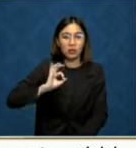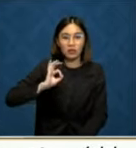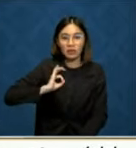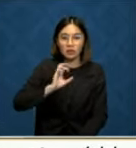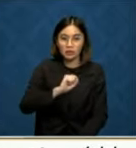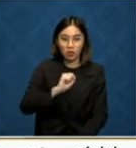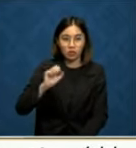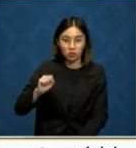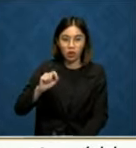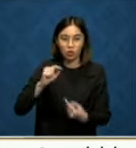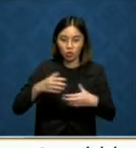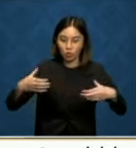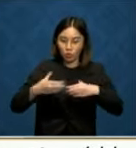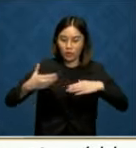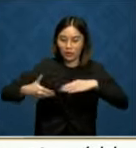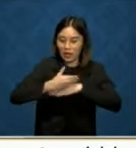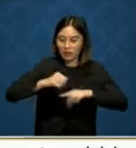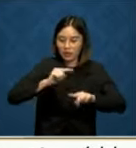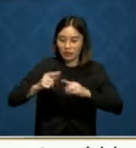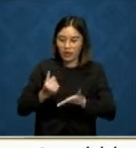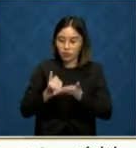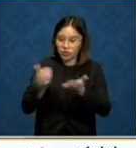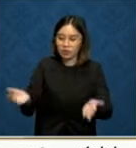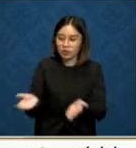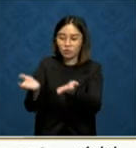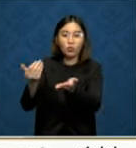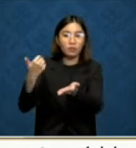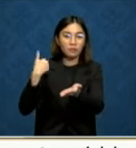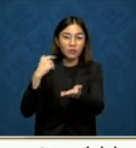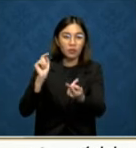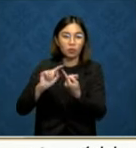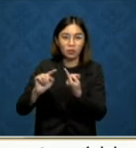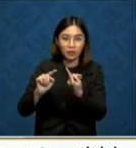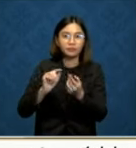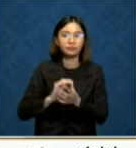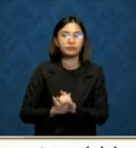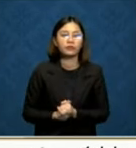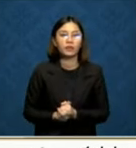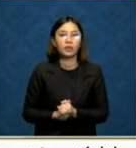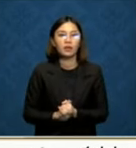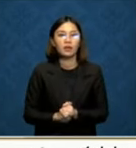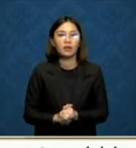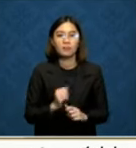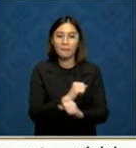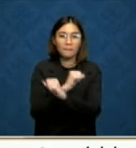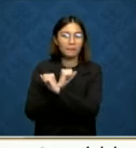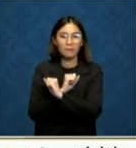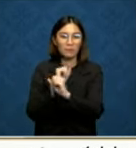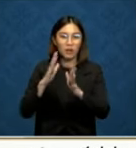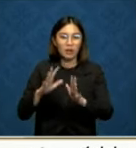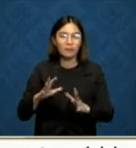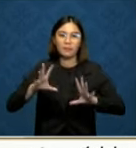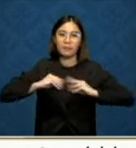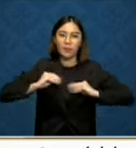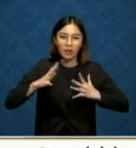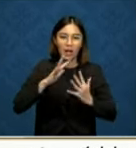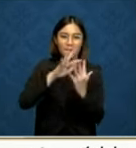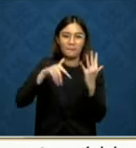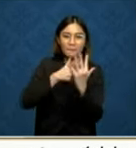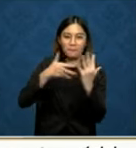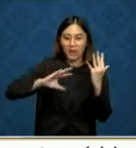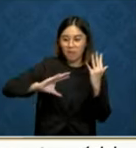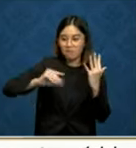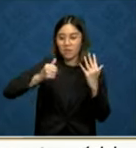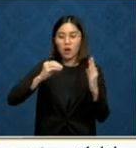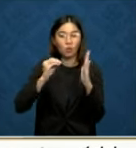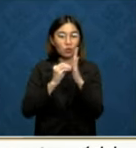little แทนพระสดรcsากหลายพักกเมื่องทีเดียวนะคะ ในการที่กัดค้าม motivation ผังเมืองของกรุงเทพหมาณะคร